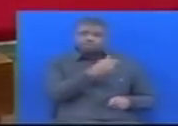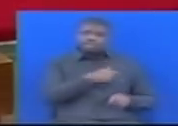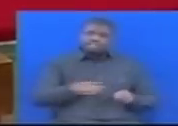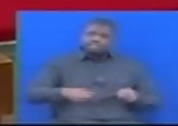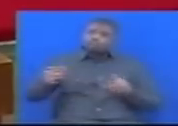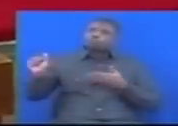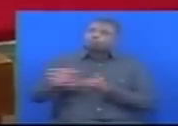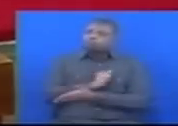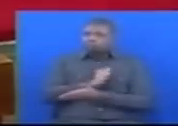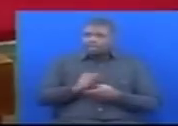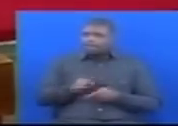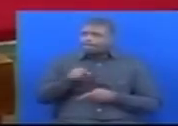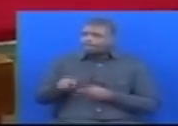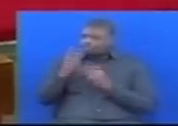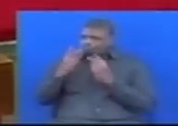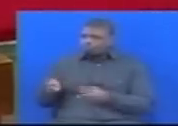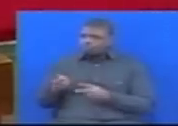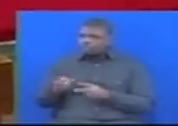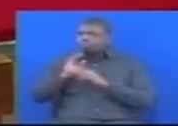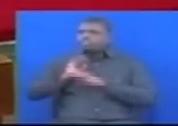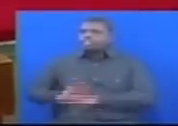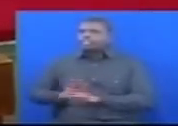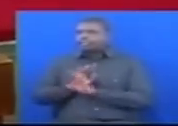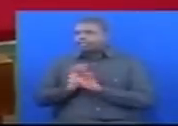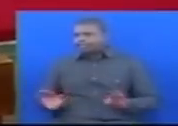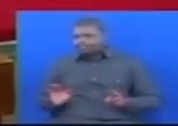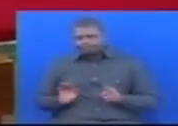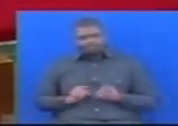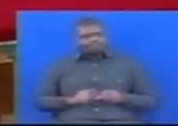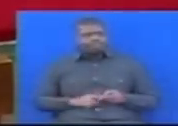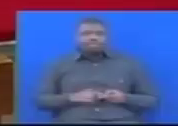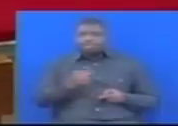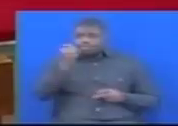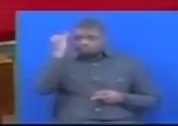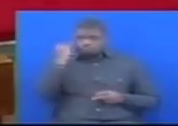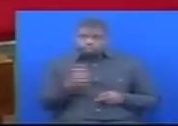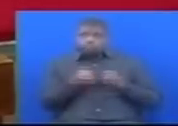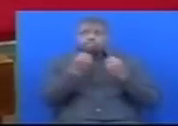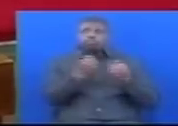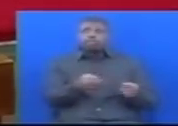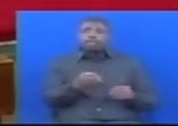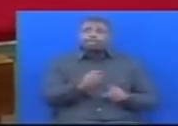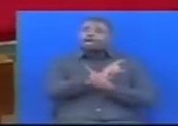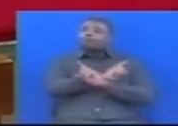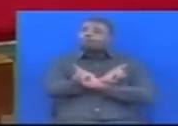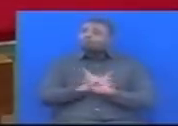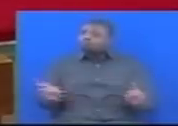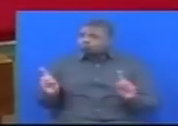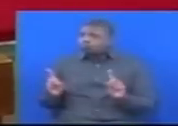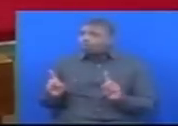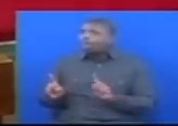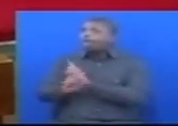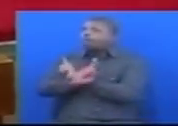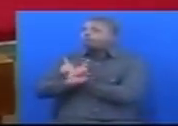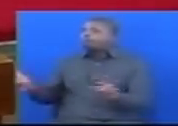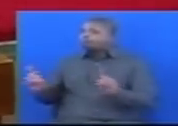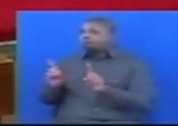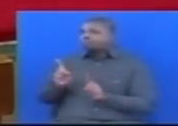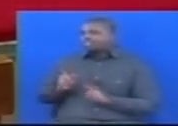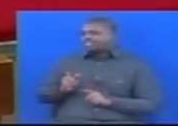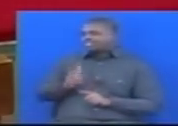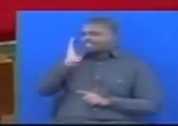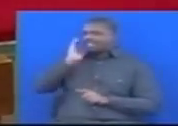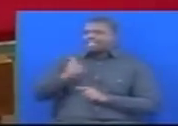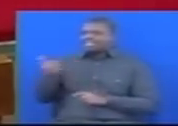rais kuyafuta pale ambapo tunakuwa tumejiridhisha. Na nitoe rai ni marufuku kwa serikali yoyote ya